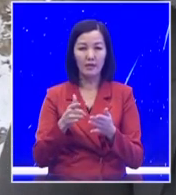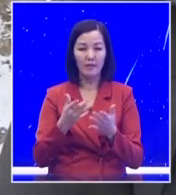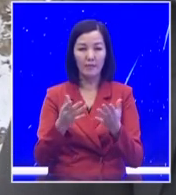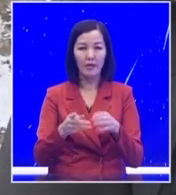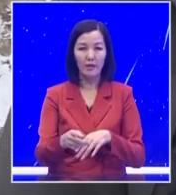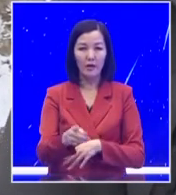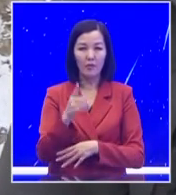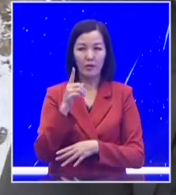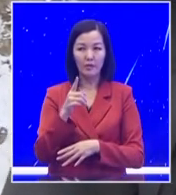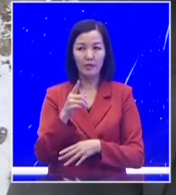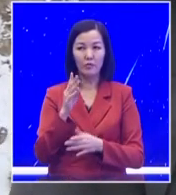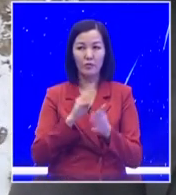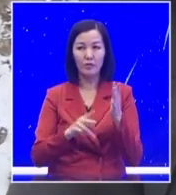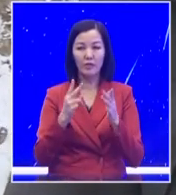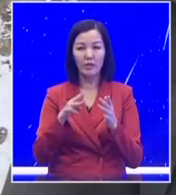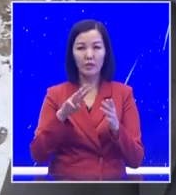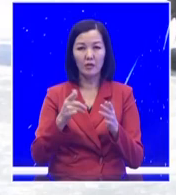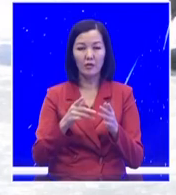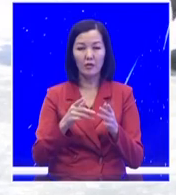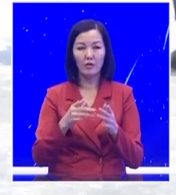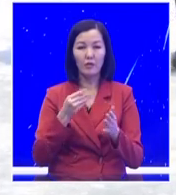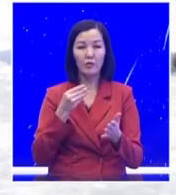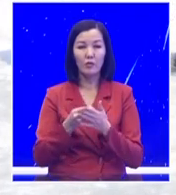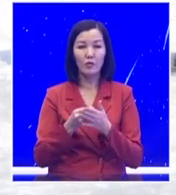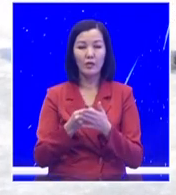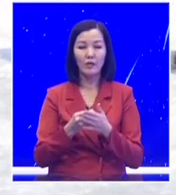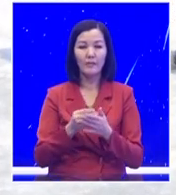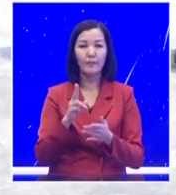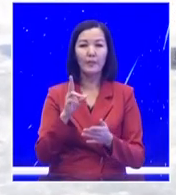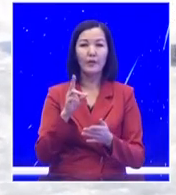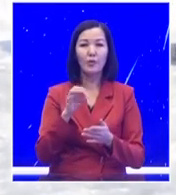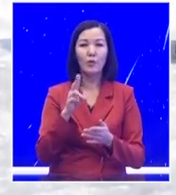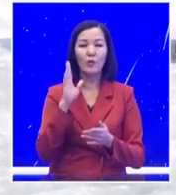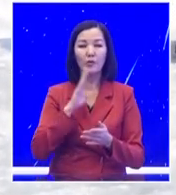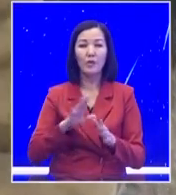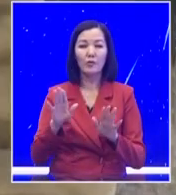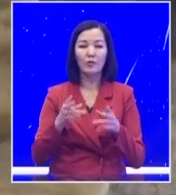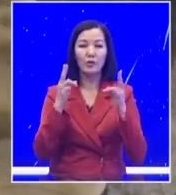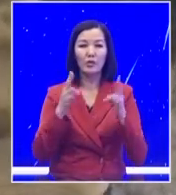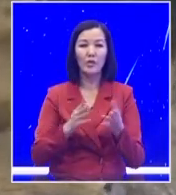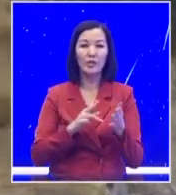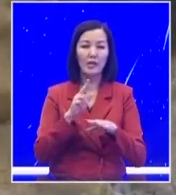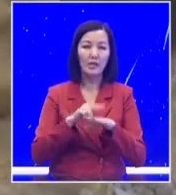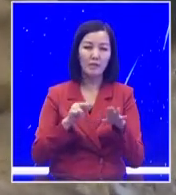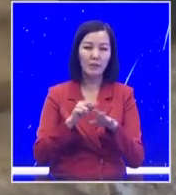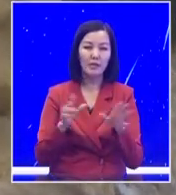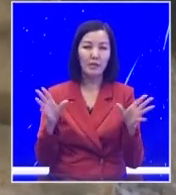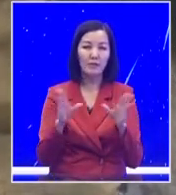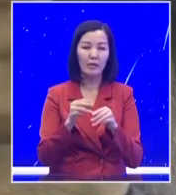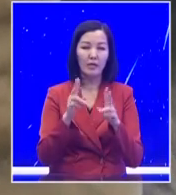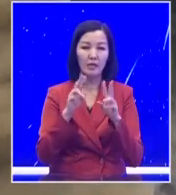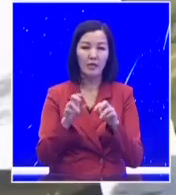жүр 92 теңге төлейді. Көлсай көлінде төтенше жағдай қызметкерлері мен жергілікті инспекторлар жиі рейдтер